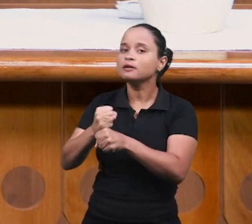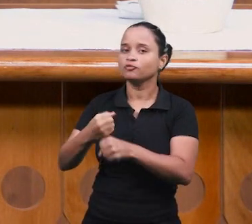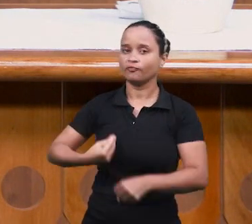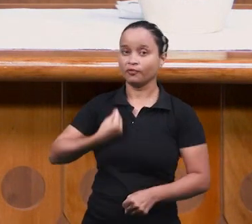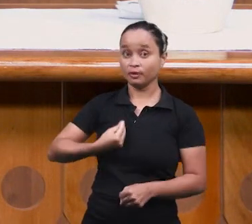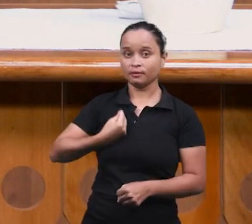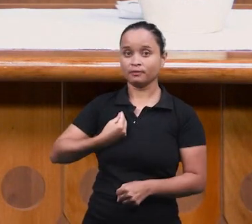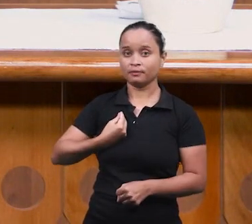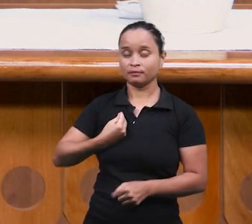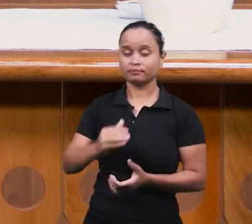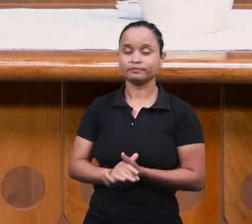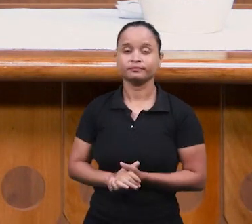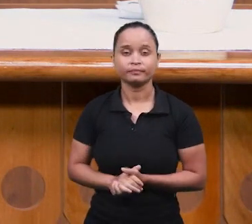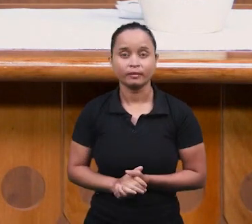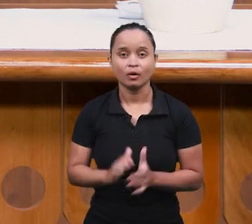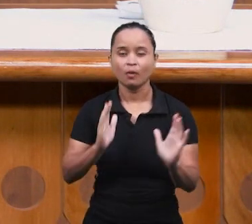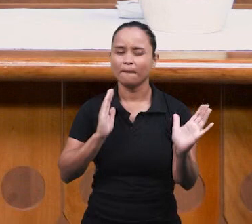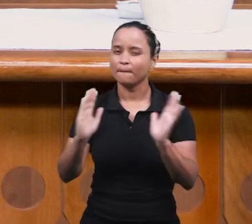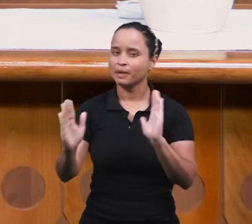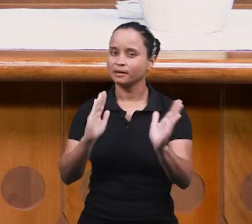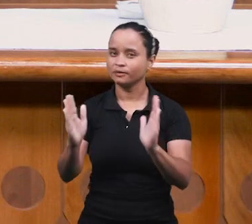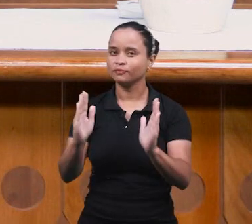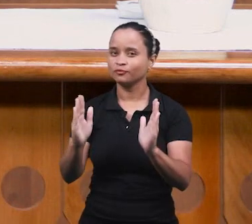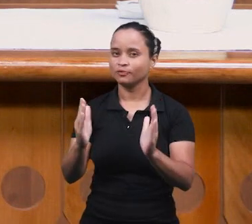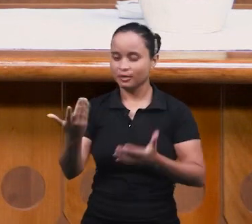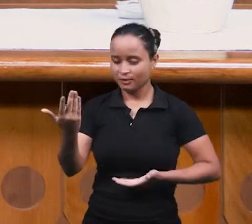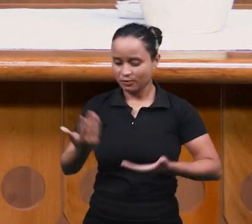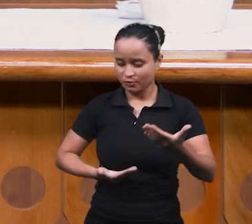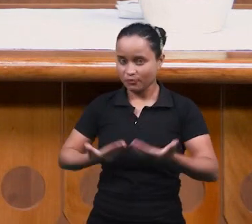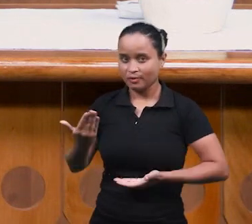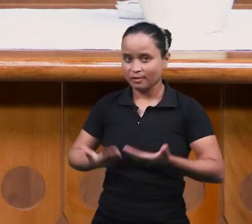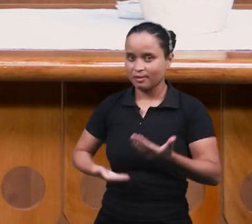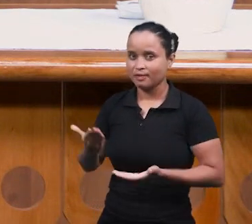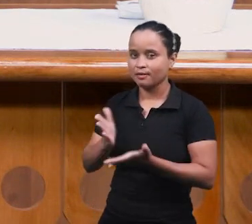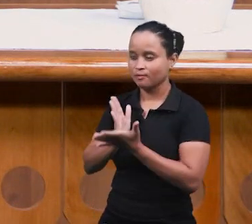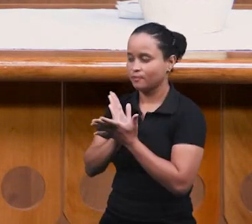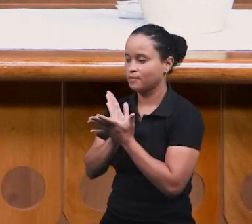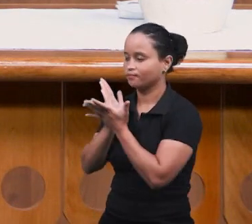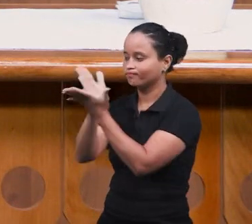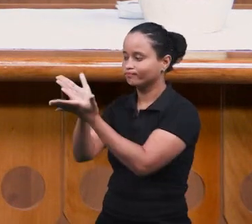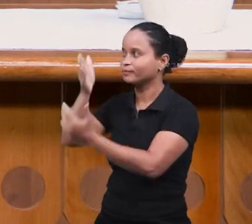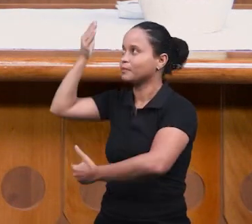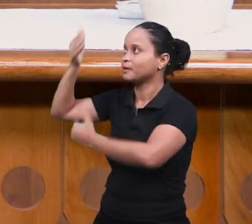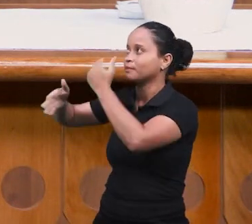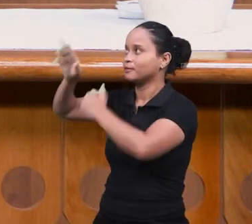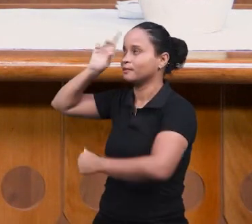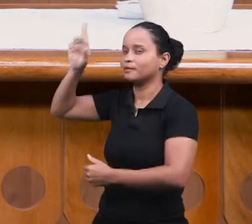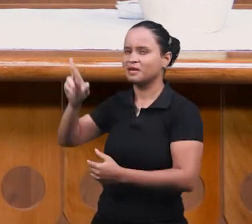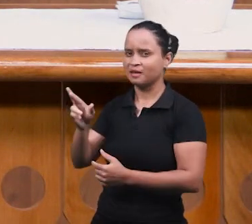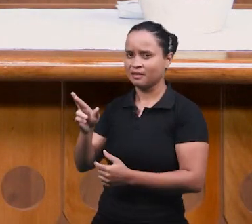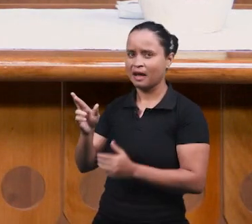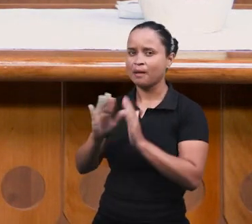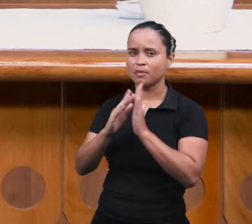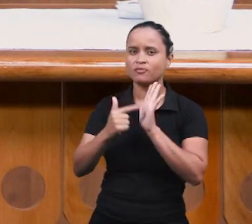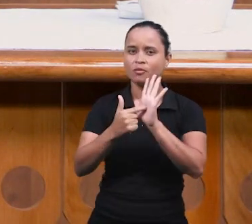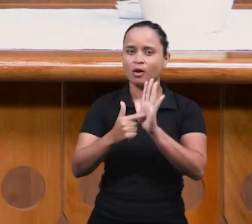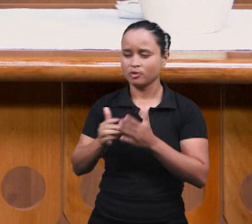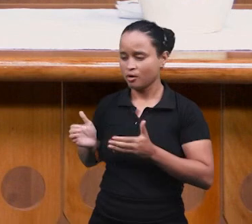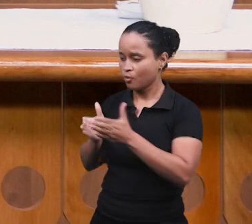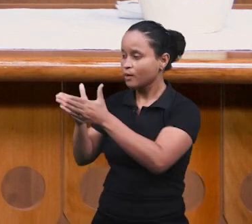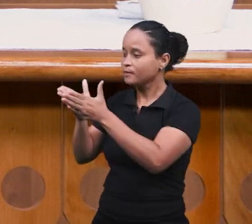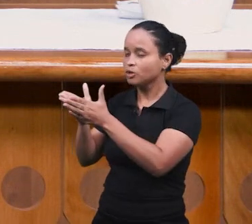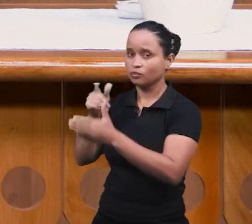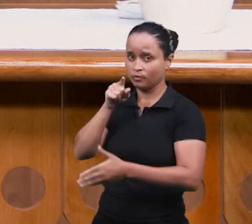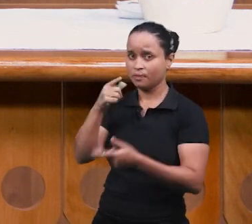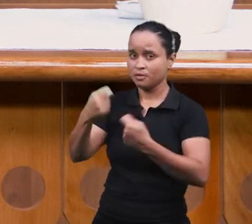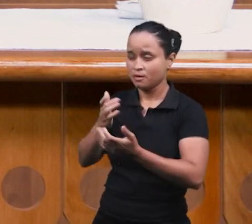Le temps où l'homme, il va marcher dans la présence du Seigneur. La parole dit, voici le chemin, marchez en lui. C'est